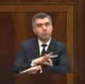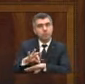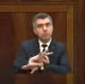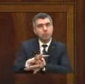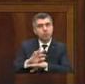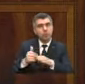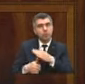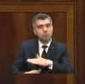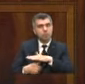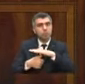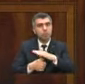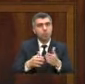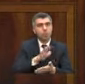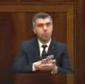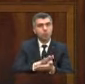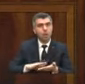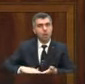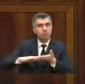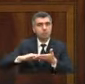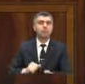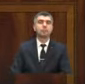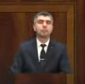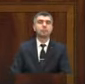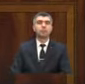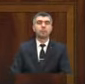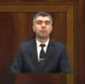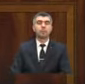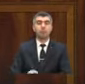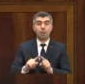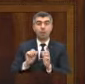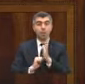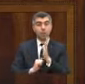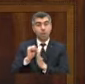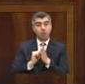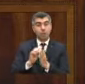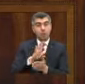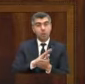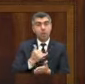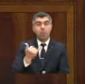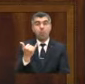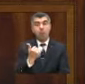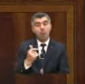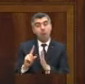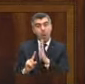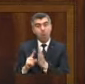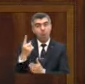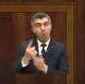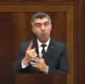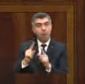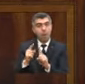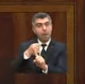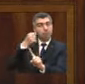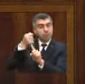شرف الاطلاع بتنزيله. كما إن إنجاح هذه المهمة وخصوصا المرحلة الأولى والإعدادات